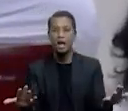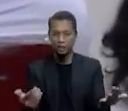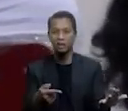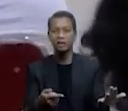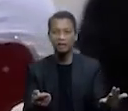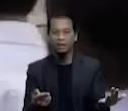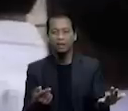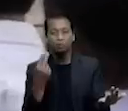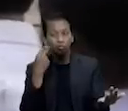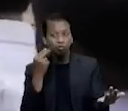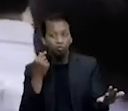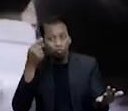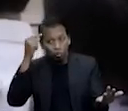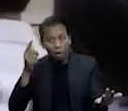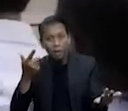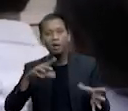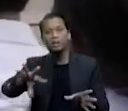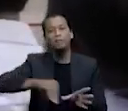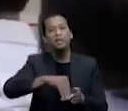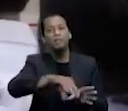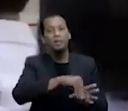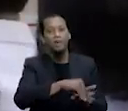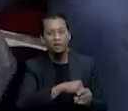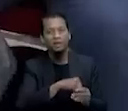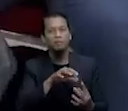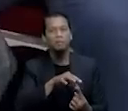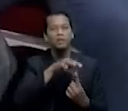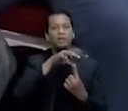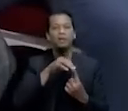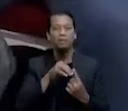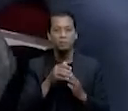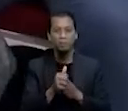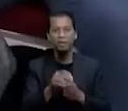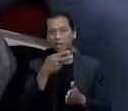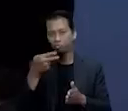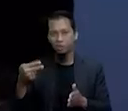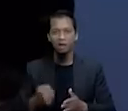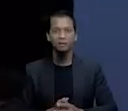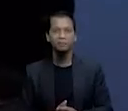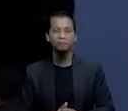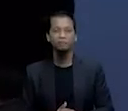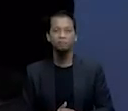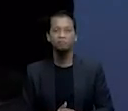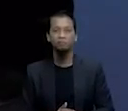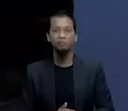untuk berpartisipasi memilih kandidat pemimpin Indonesia. Tim Liputan iNews melaporkan.